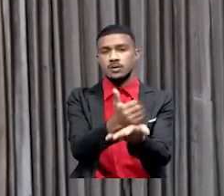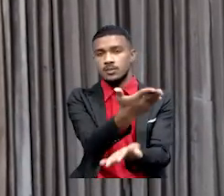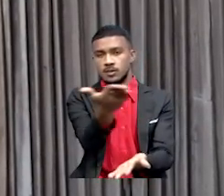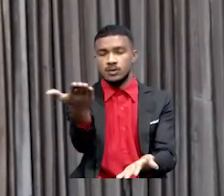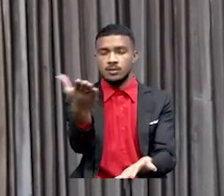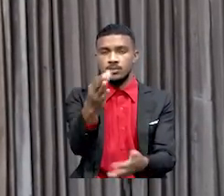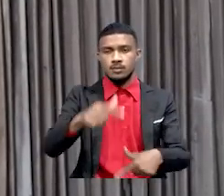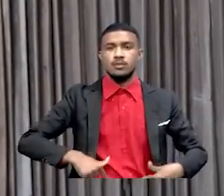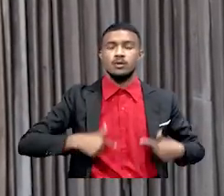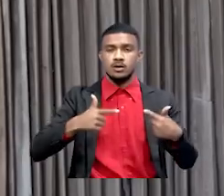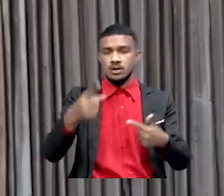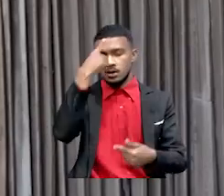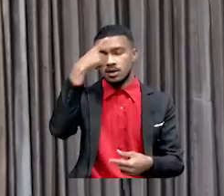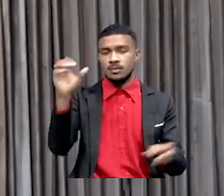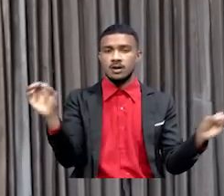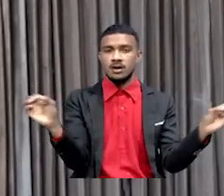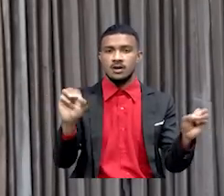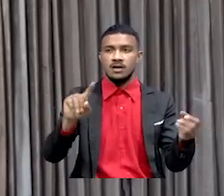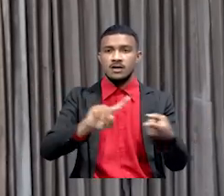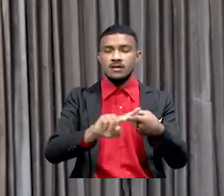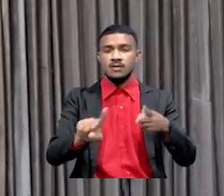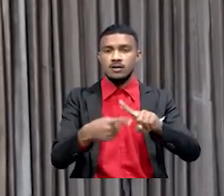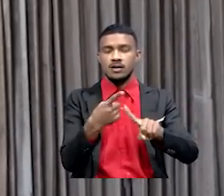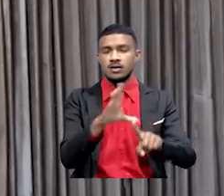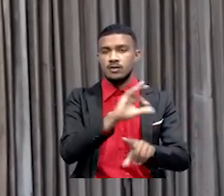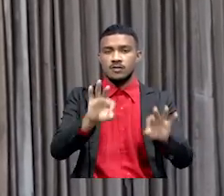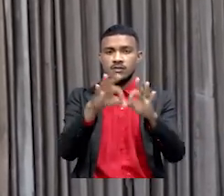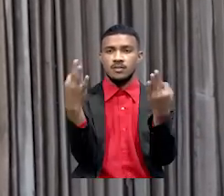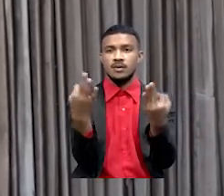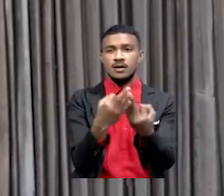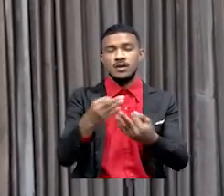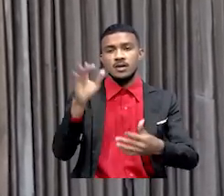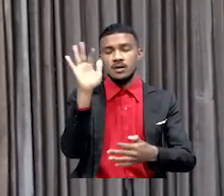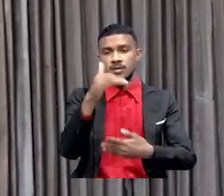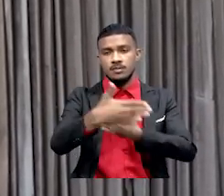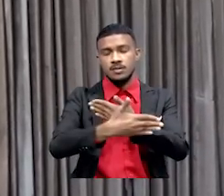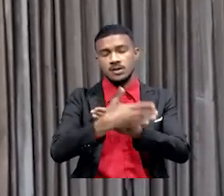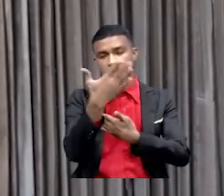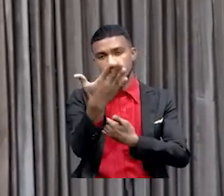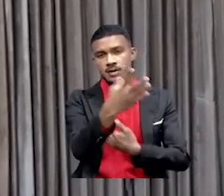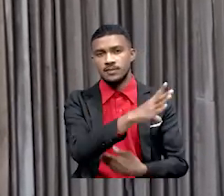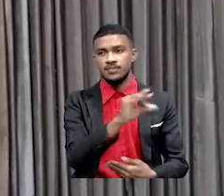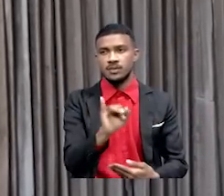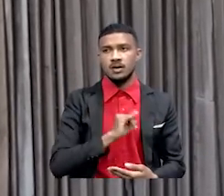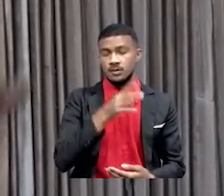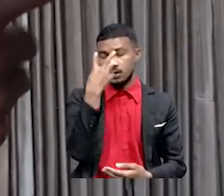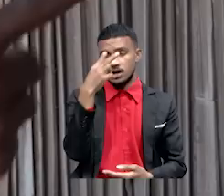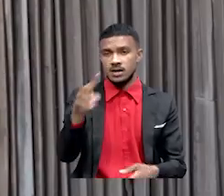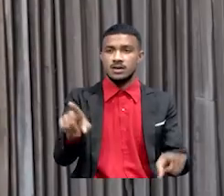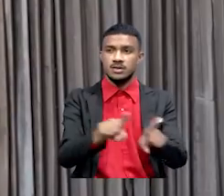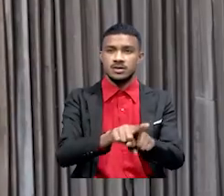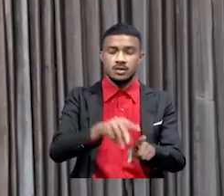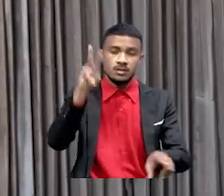kelaya malu family ini mak mai atas tensa orang ini. Tapi ini mahu hari ini. Aku mau, ano